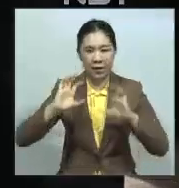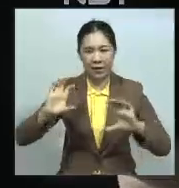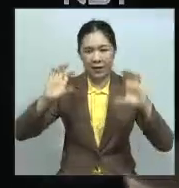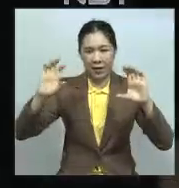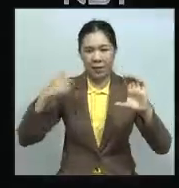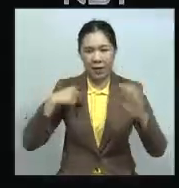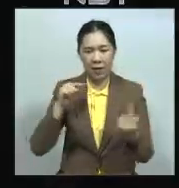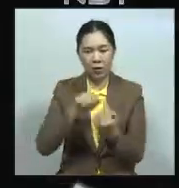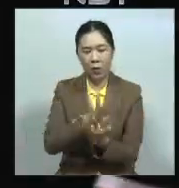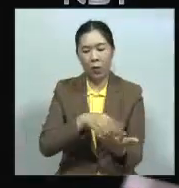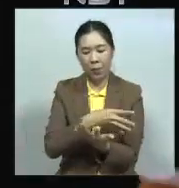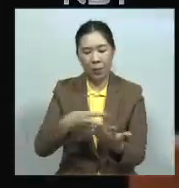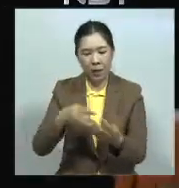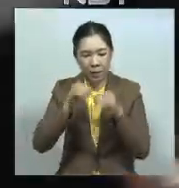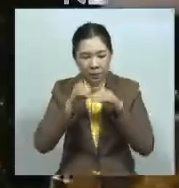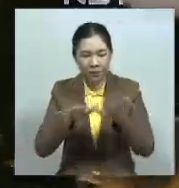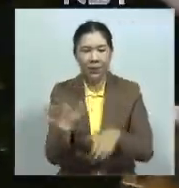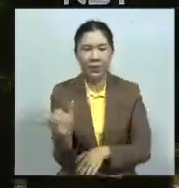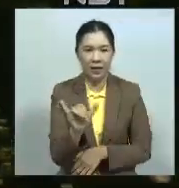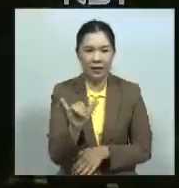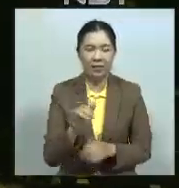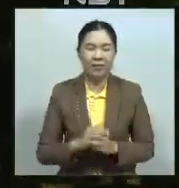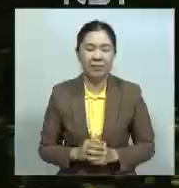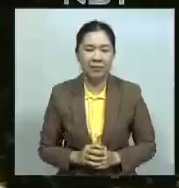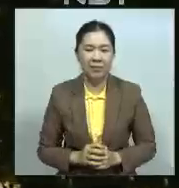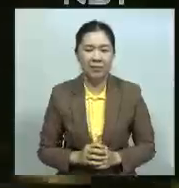ยังไม่ได้แถลงนโยบายต่อรัฐสภาค่ะ